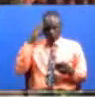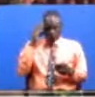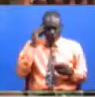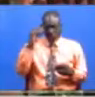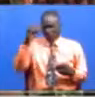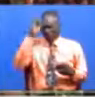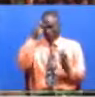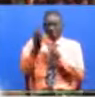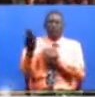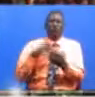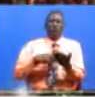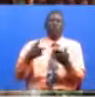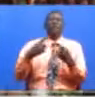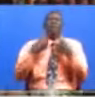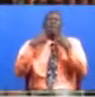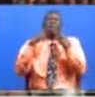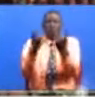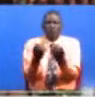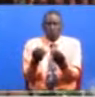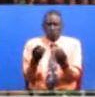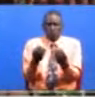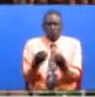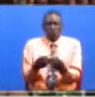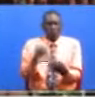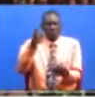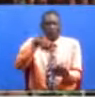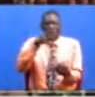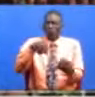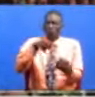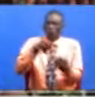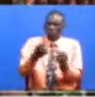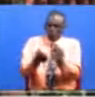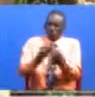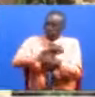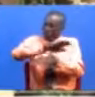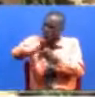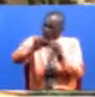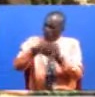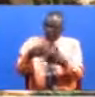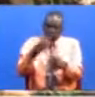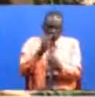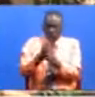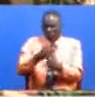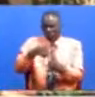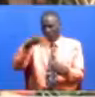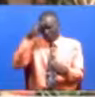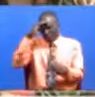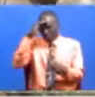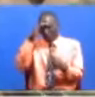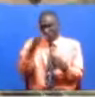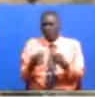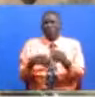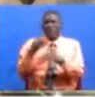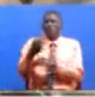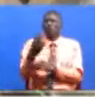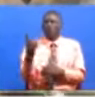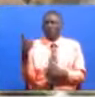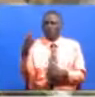iliyopita ilitangaza kusimamishwa kwa leseni za watengenezaji wa mvinyo rejareja kwa muda wa siku 21